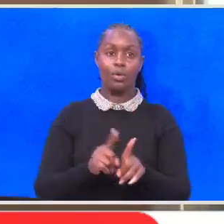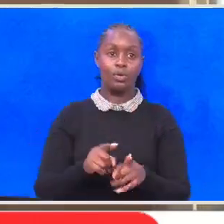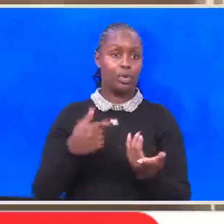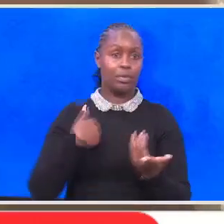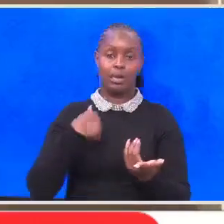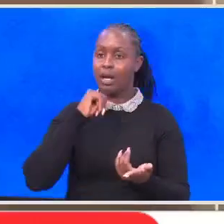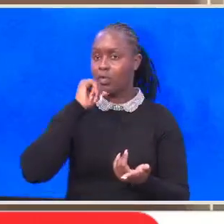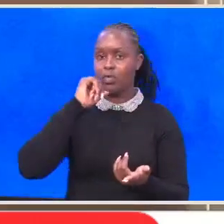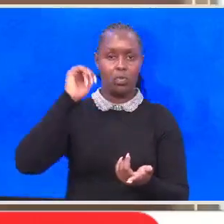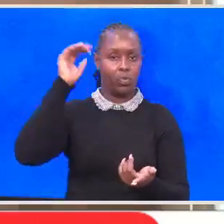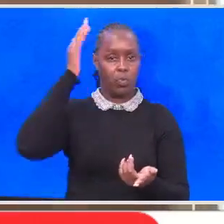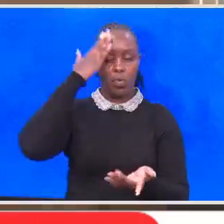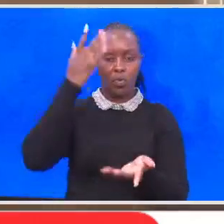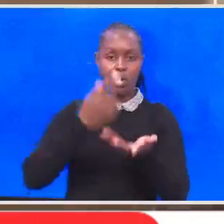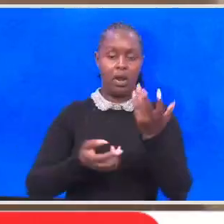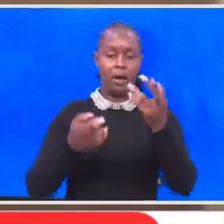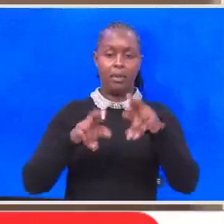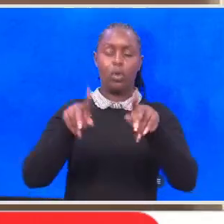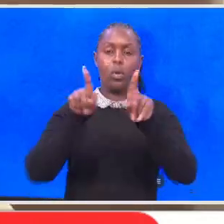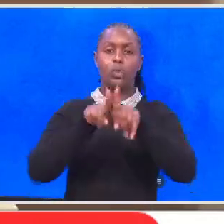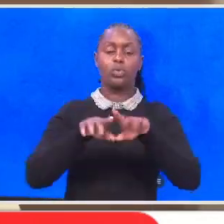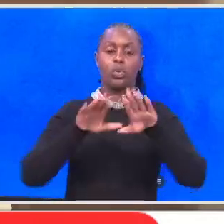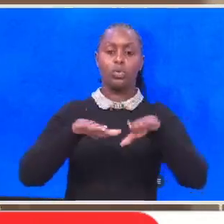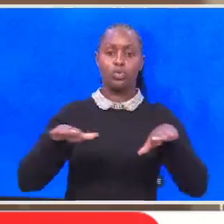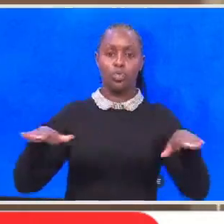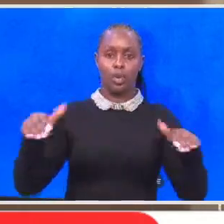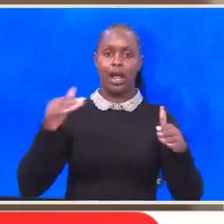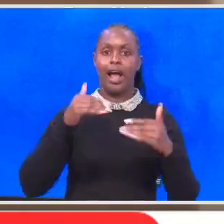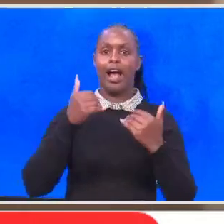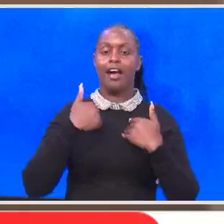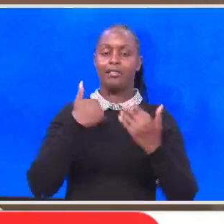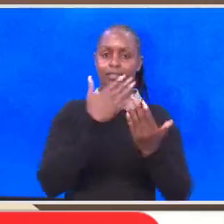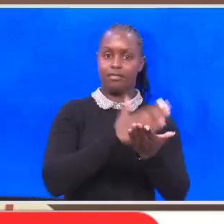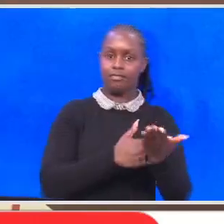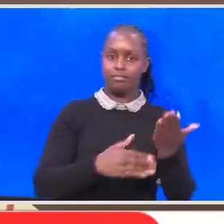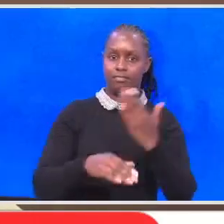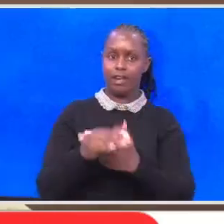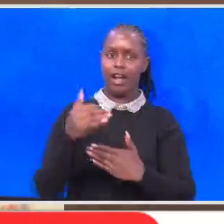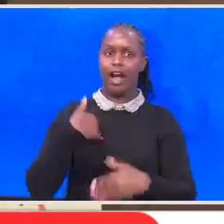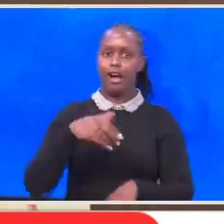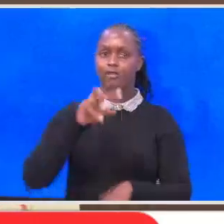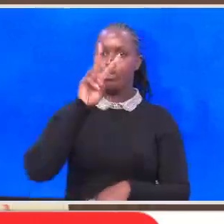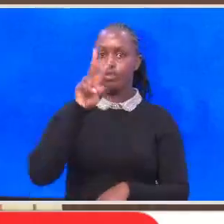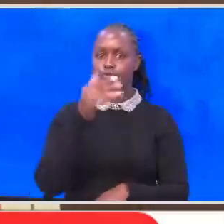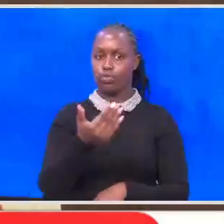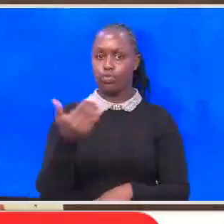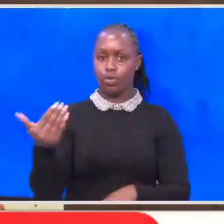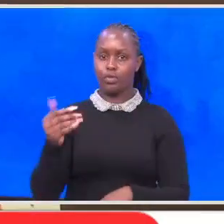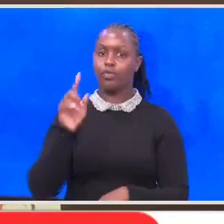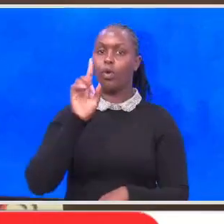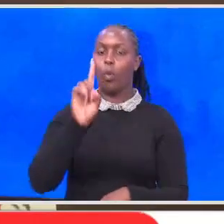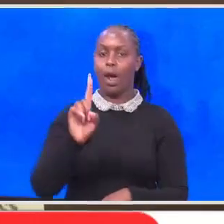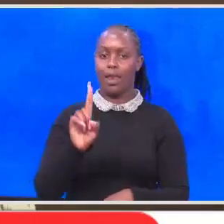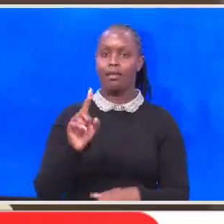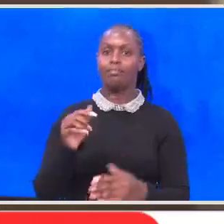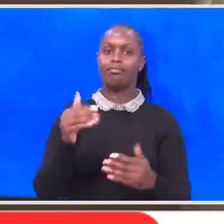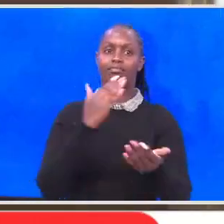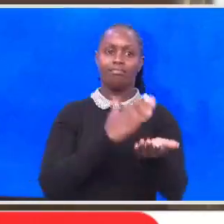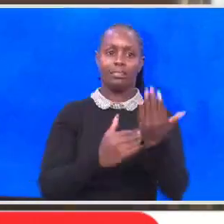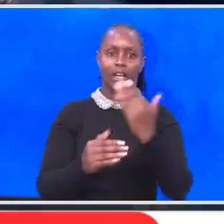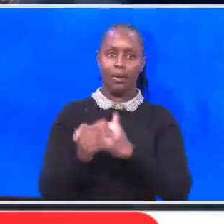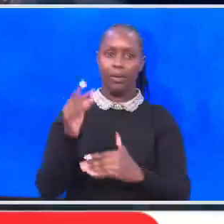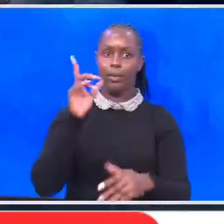ndio tukaumia. Nilikuwa na watoto wawili. Msichana pia naye aliumia. Mdogo hata sijui ako